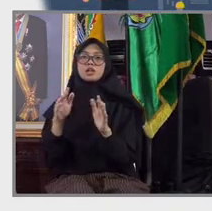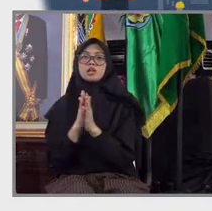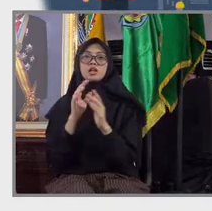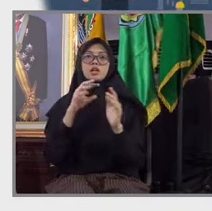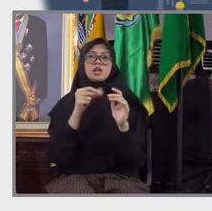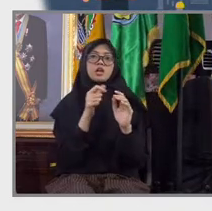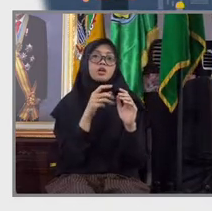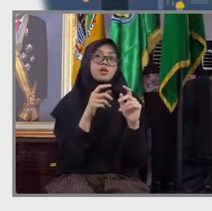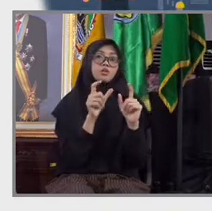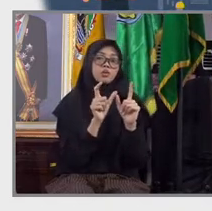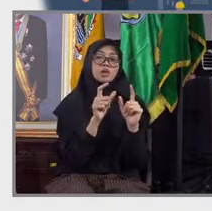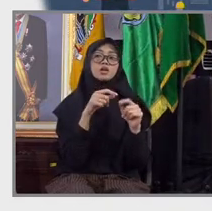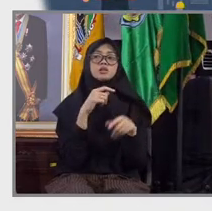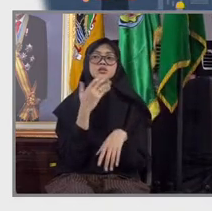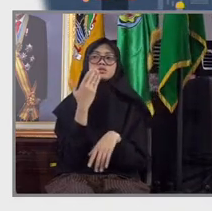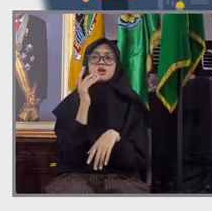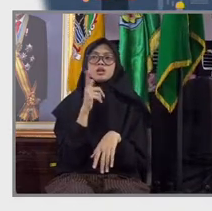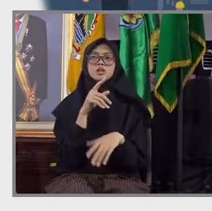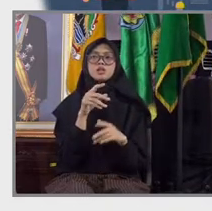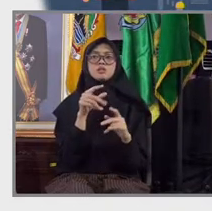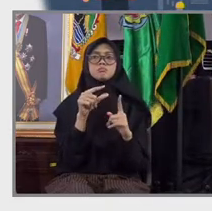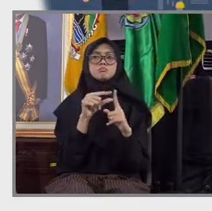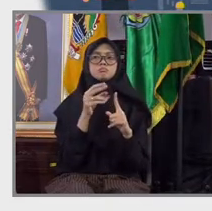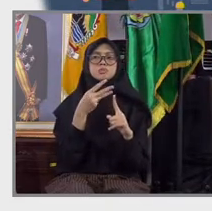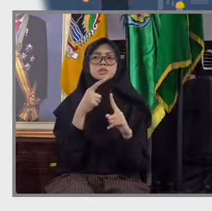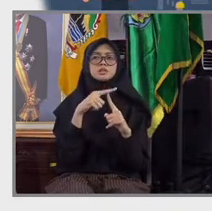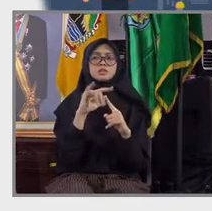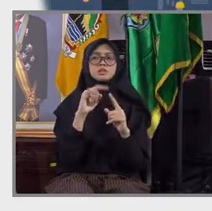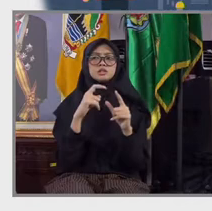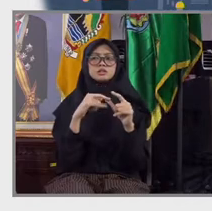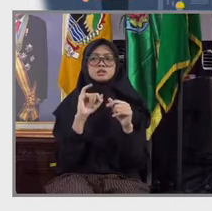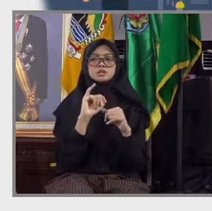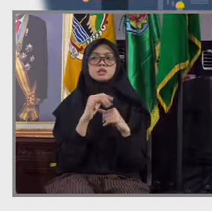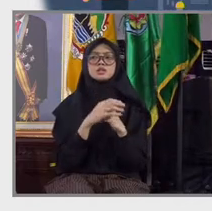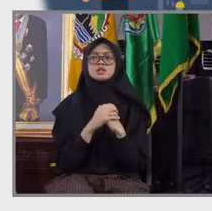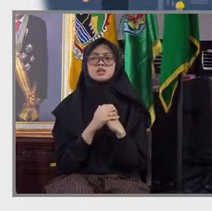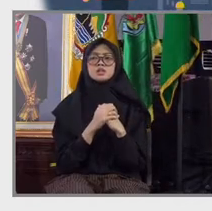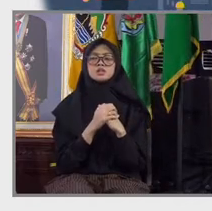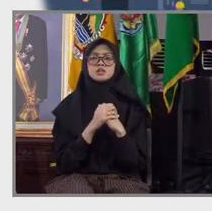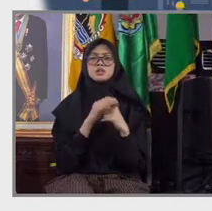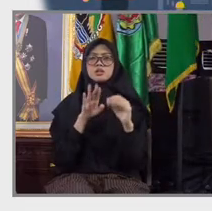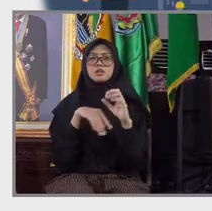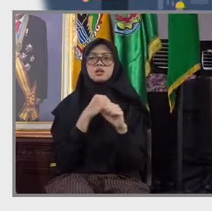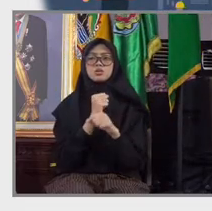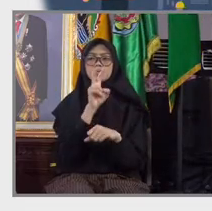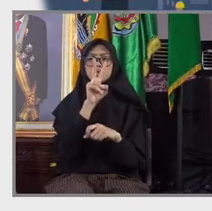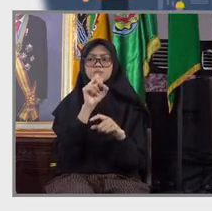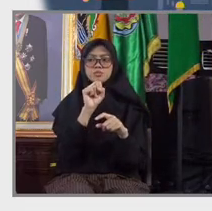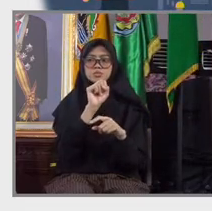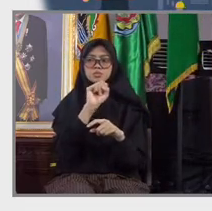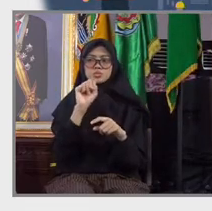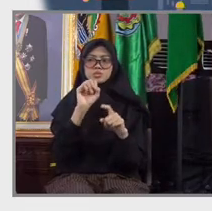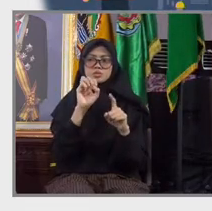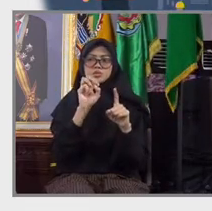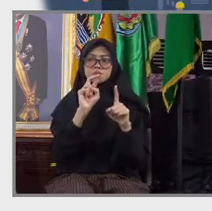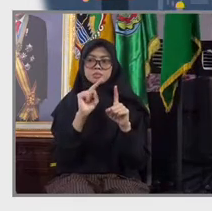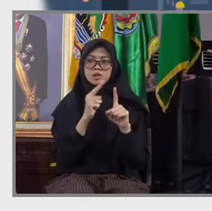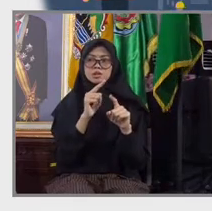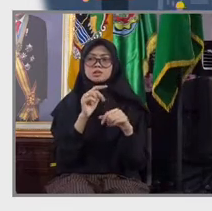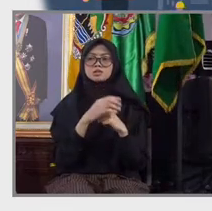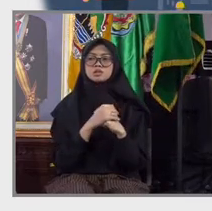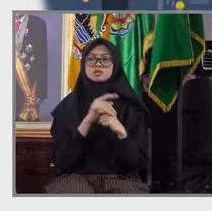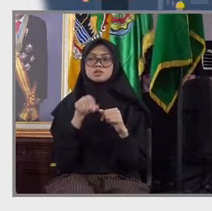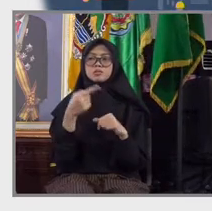adakan revisi untuk tahun RT/RW di wilayah Kabupaten Kendal untuk tahun 2019 tahun 2031.